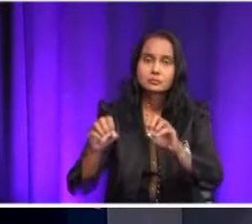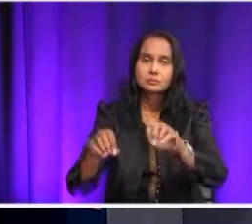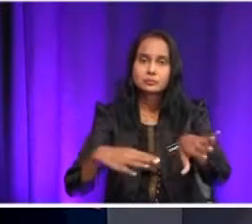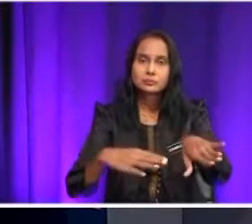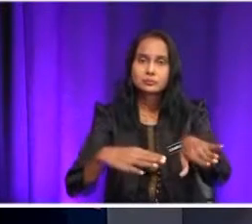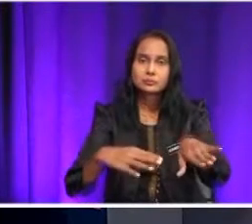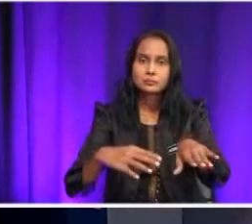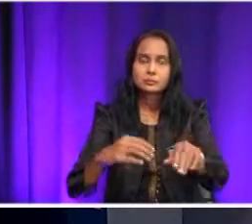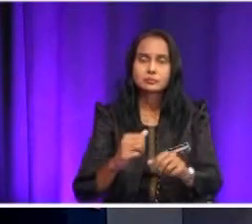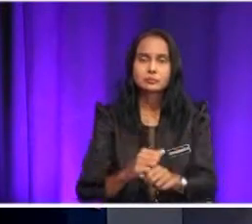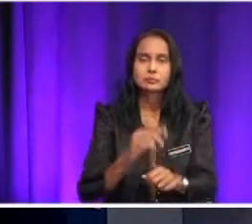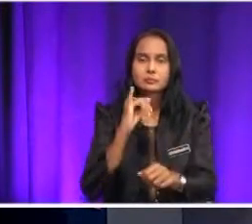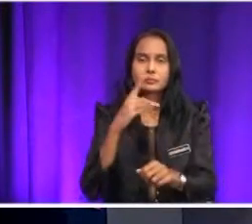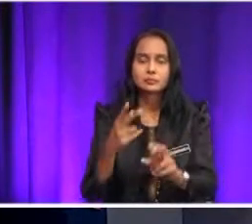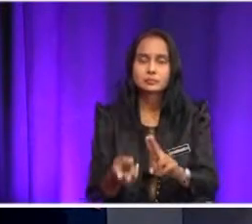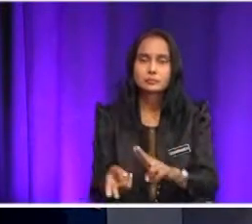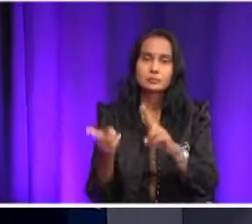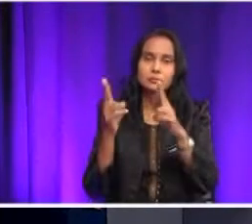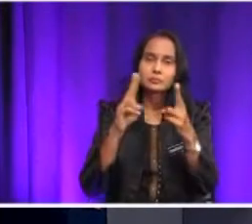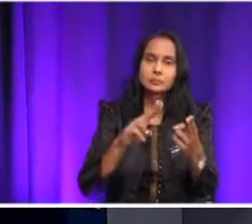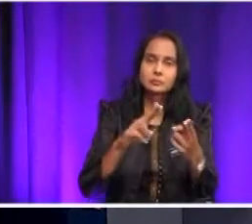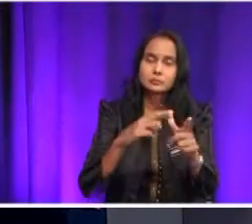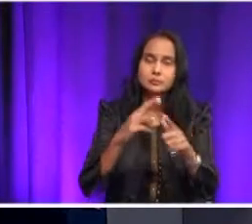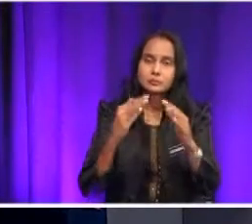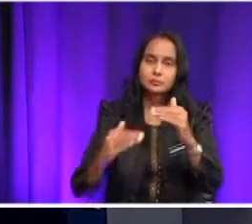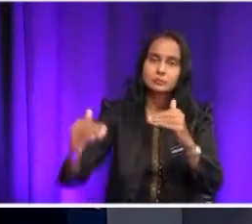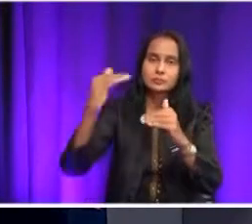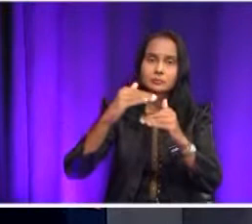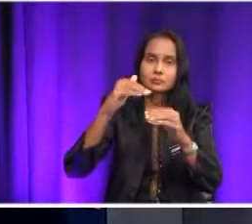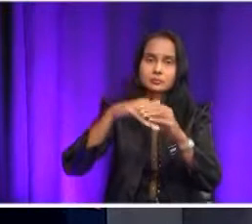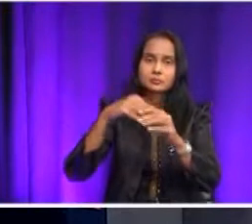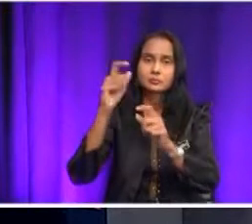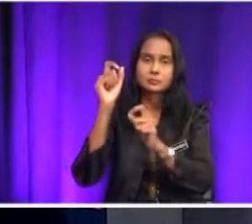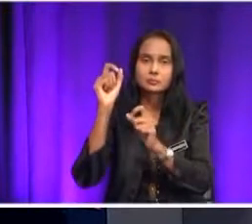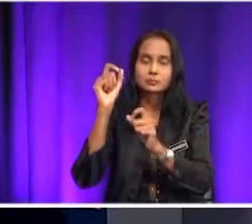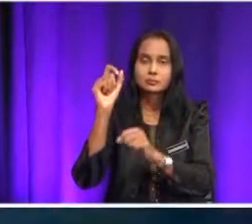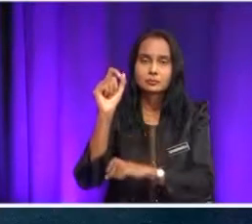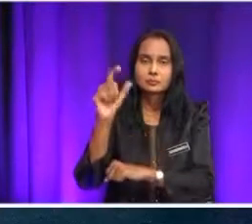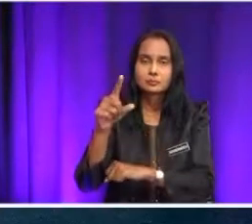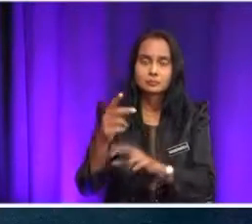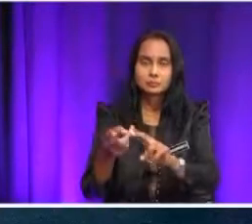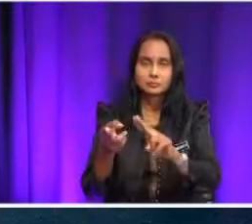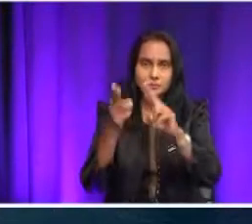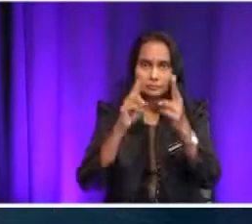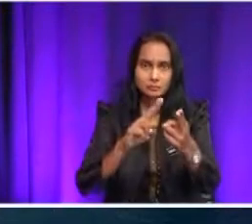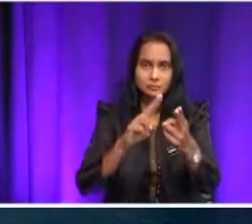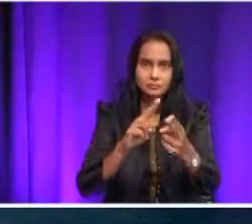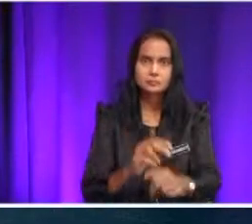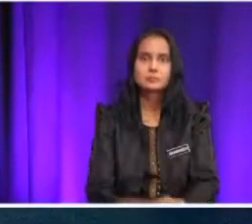oleh perubahan ataupun peningkatan dalam input berubah Oke Paham